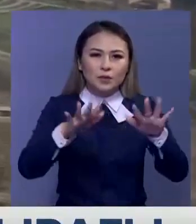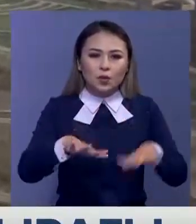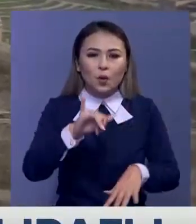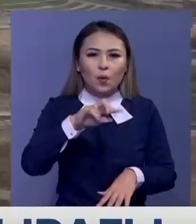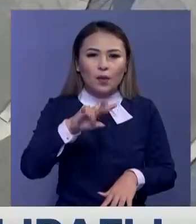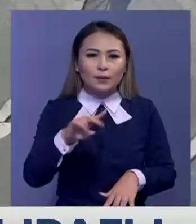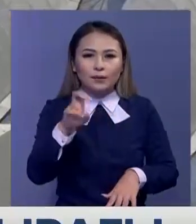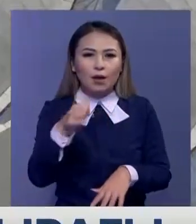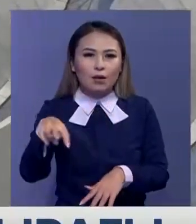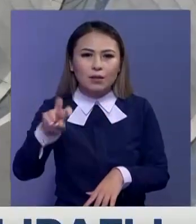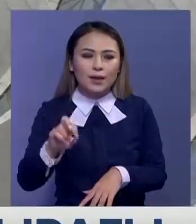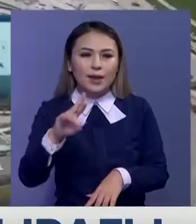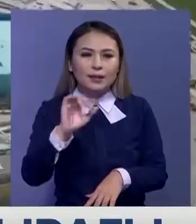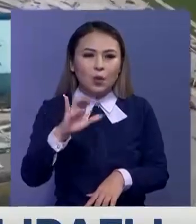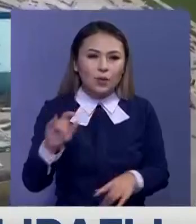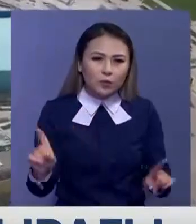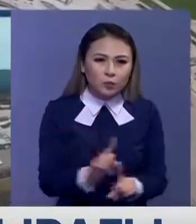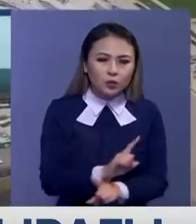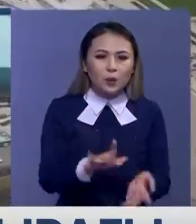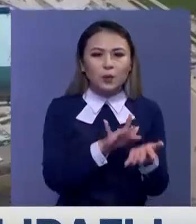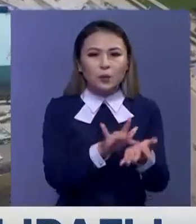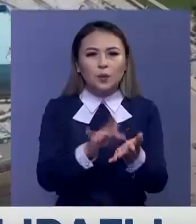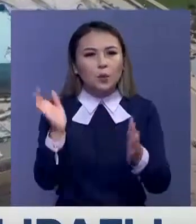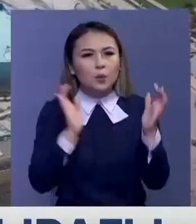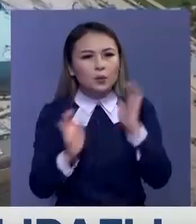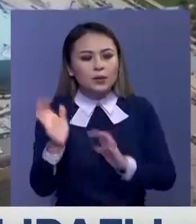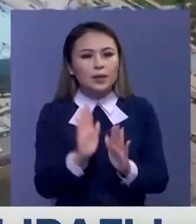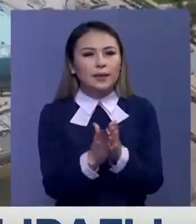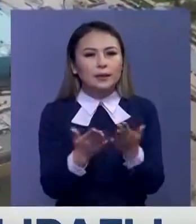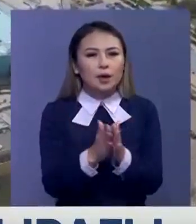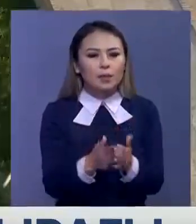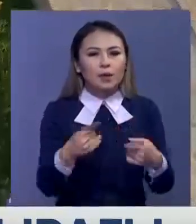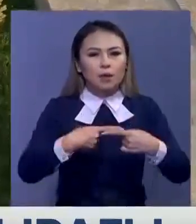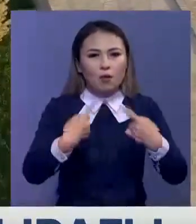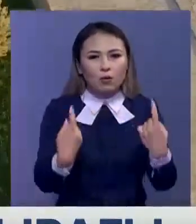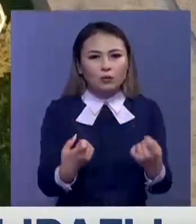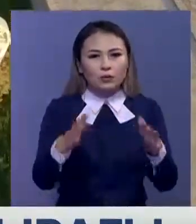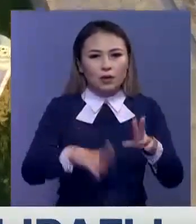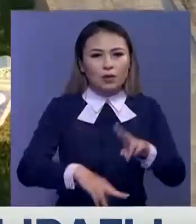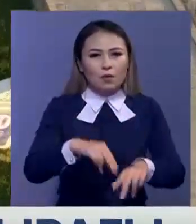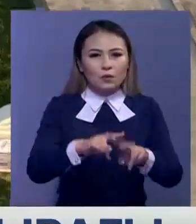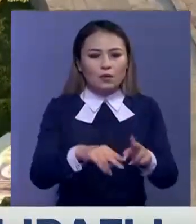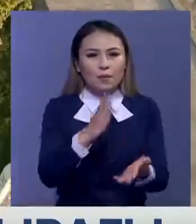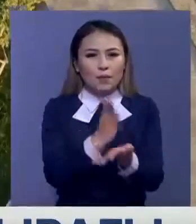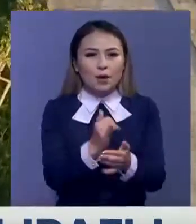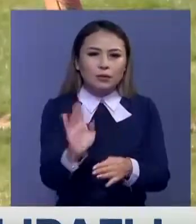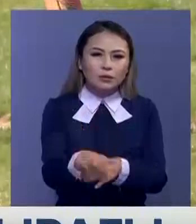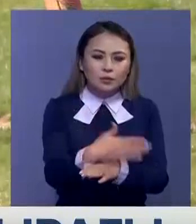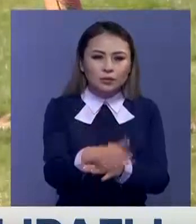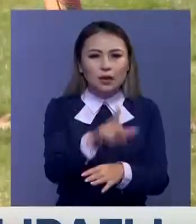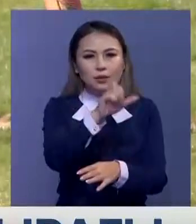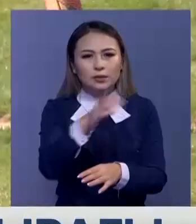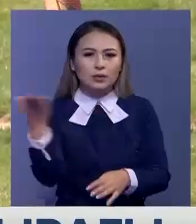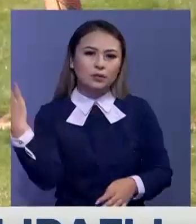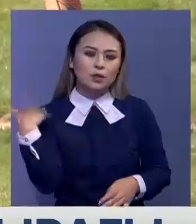Дала орталығы, Ясауи музейі, туризм университеті, кітапхана, қонақ үйлер мен саябақтар бой көтеріп жатыр. Серуендеп жүрген саяхатшы